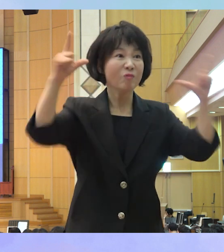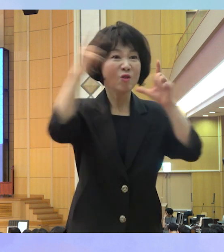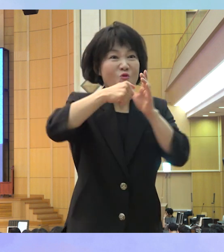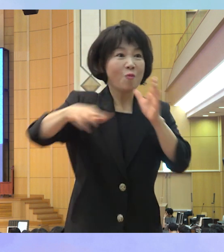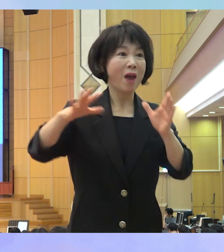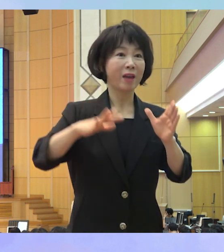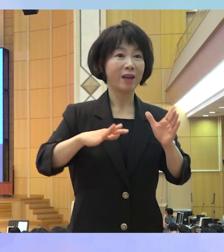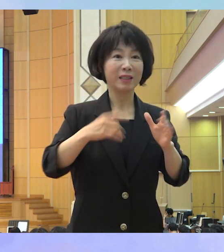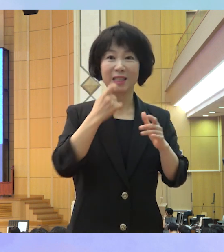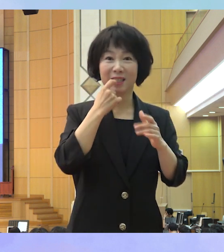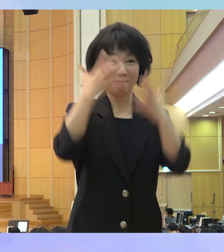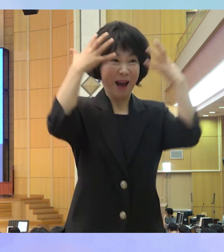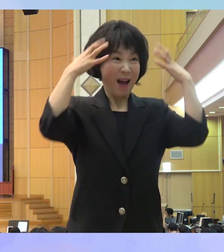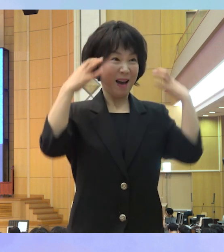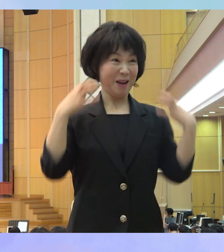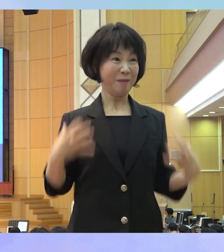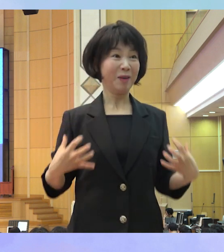이분의